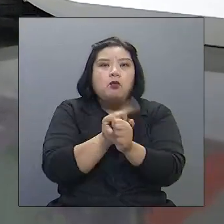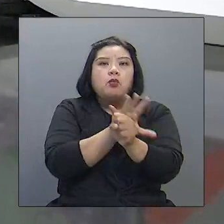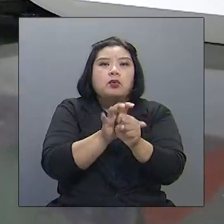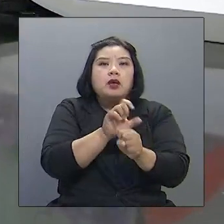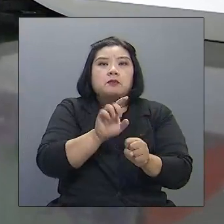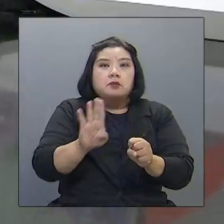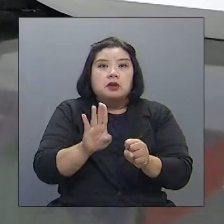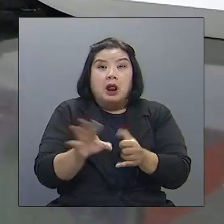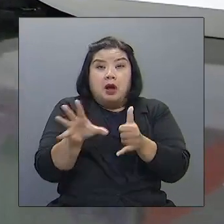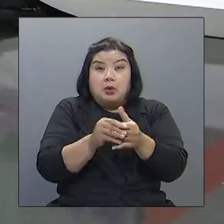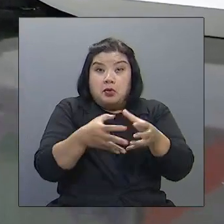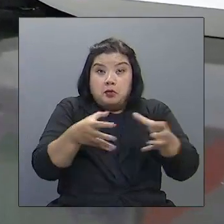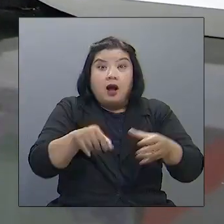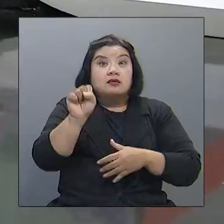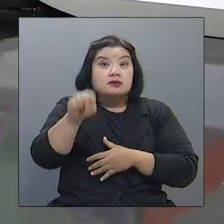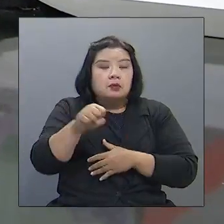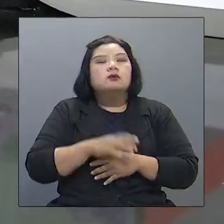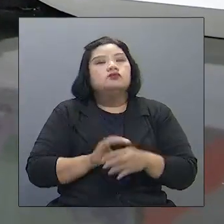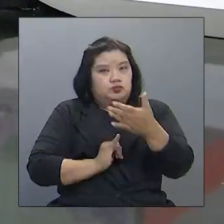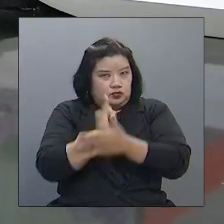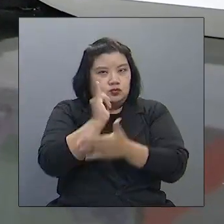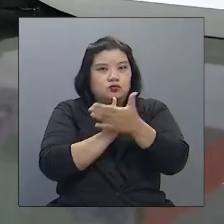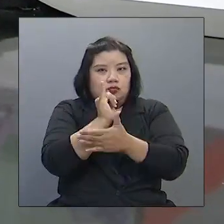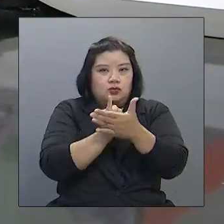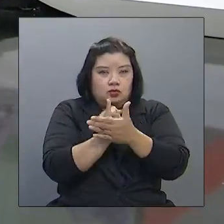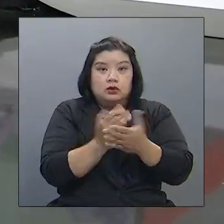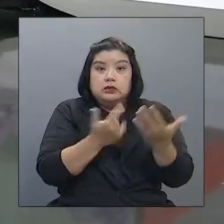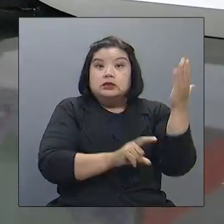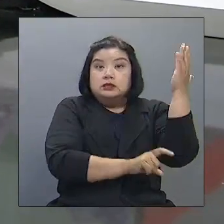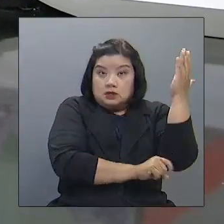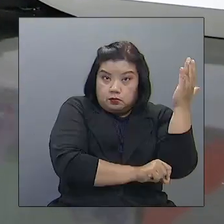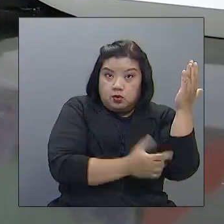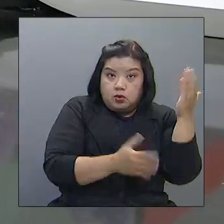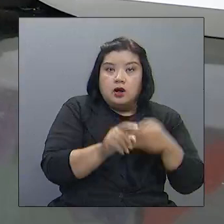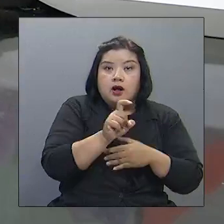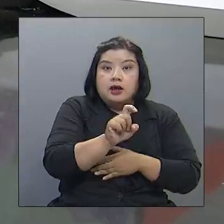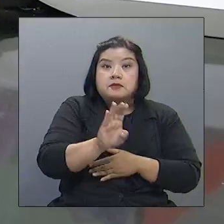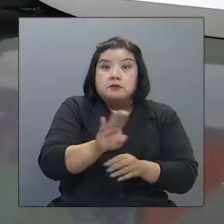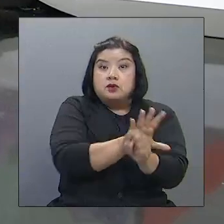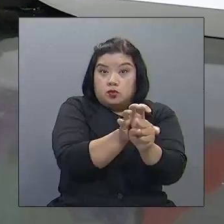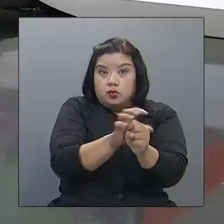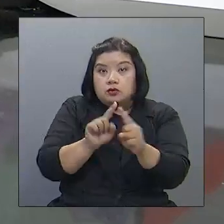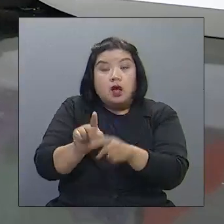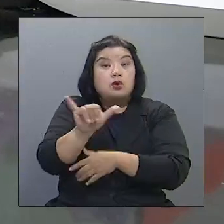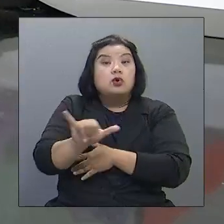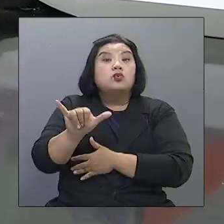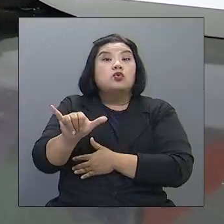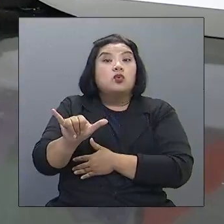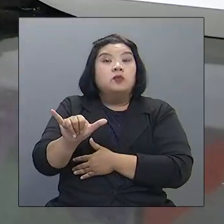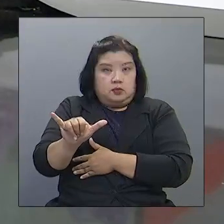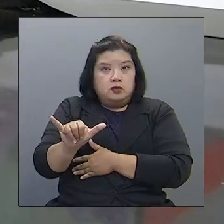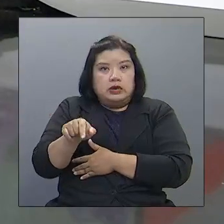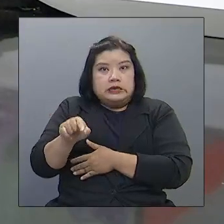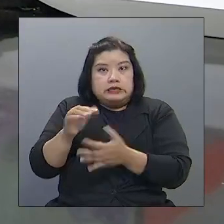คะอาจารย ์อันนี้คือชัดเจนเลยครับจริงๆแล้วนอกจากสิงคโปร์แล้วเนี่ยเป็น XBB แต่ทางยุโรปซึ่งตอนนี้เราทราบว่าทางยุโรปเนี่ยประกา